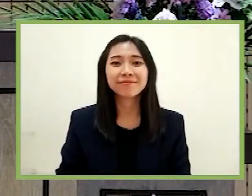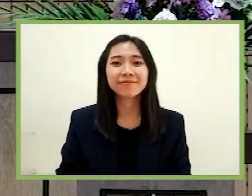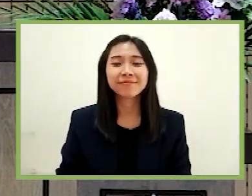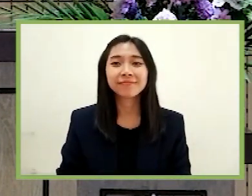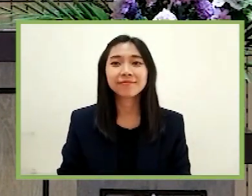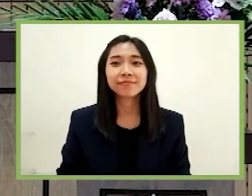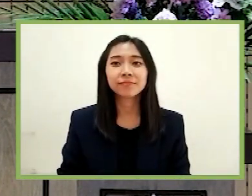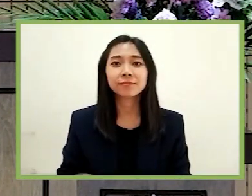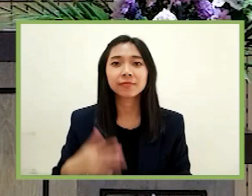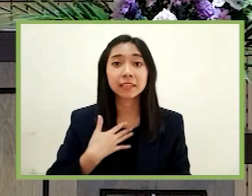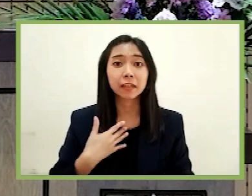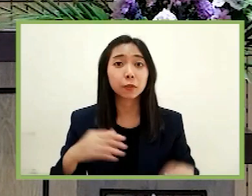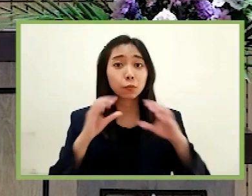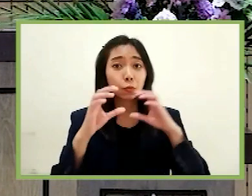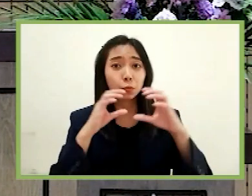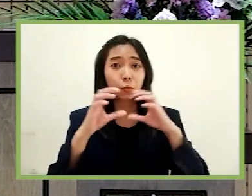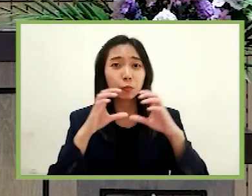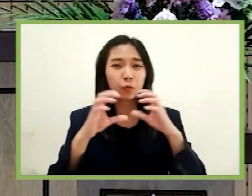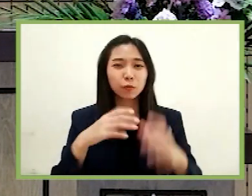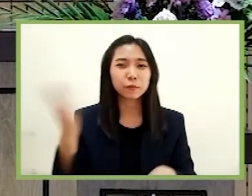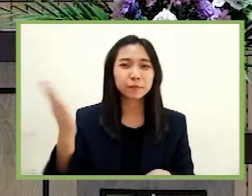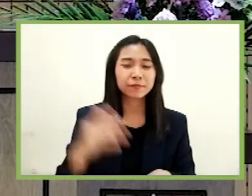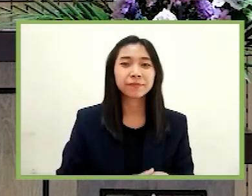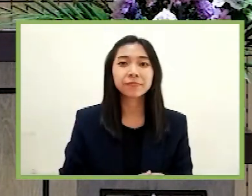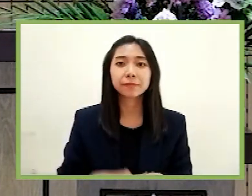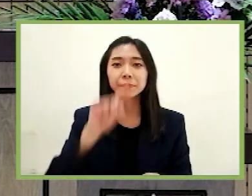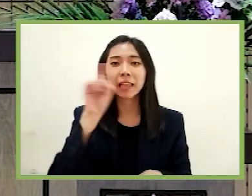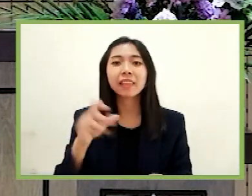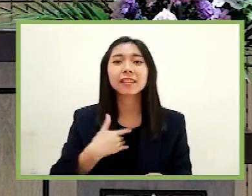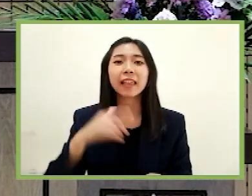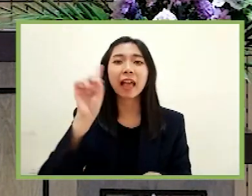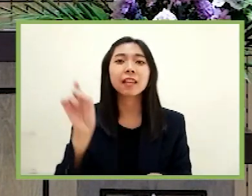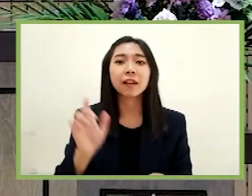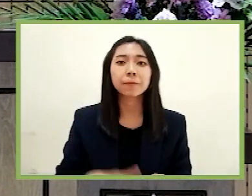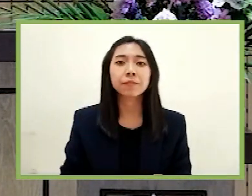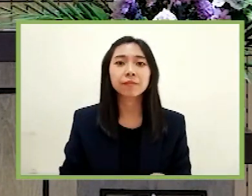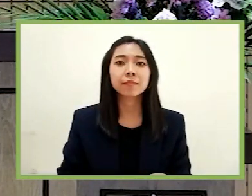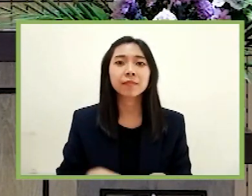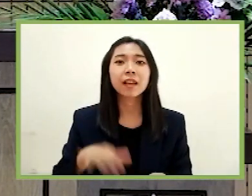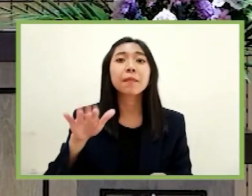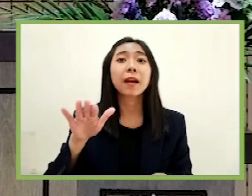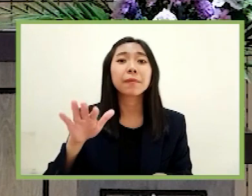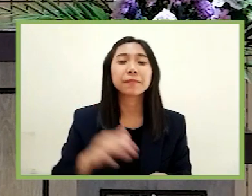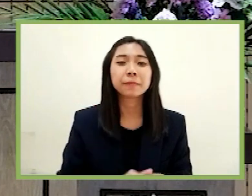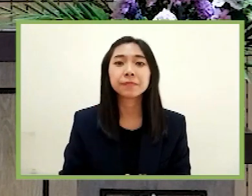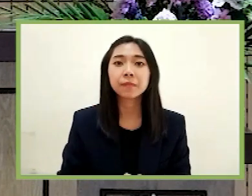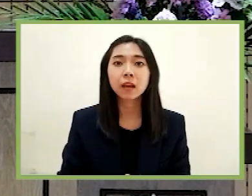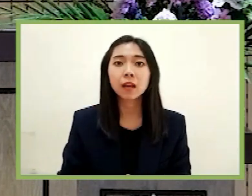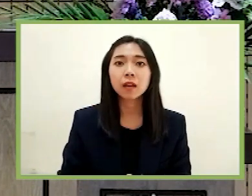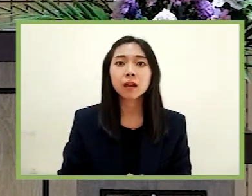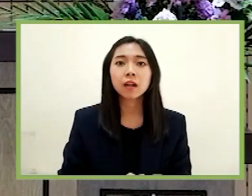saya ngobrol bersama beliau dan bertanya om saya memanggilnya Om kenapa